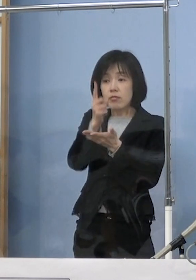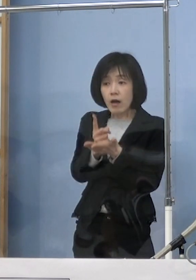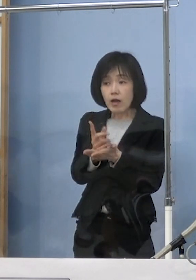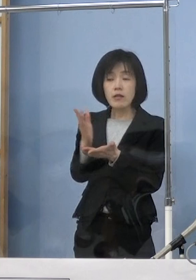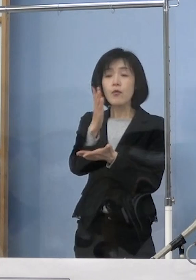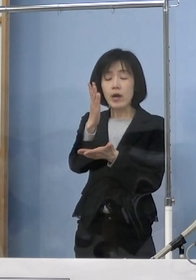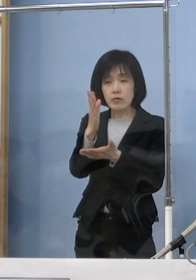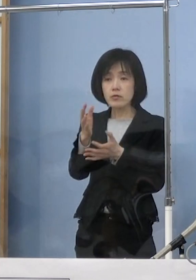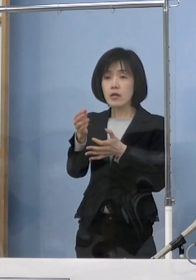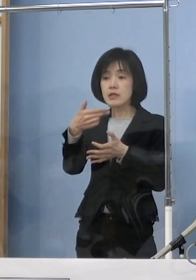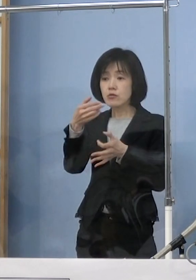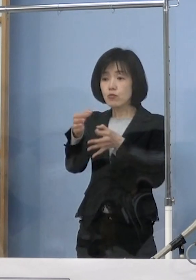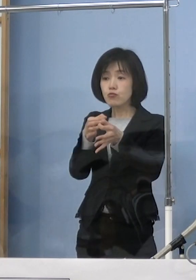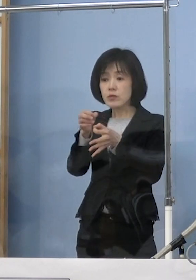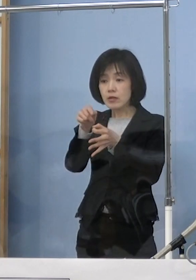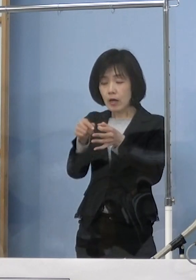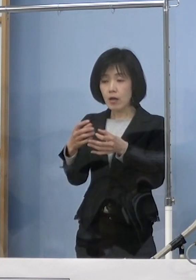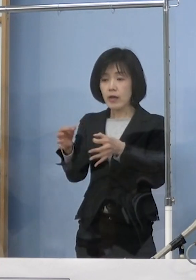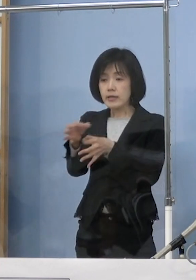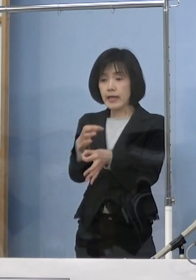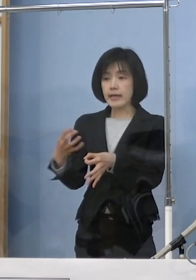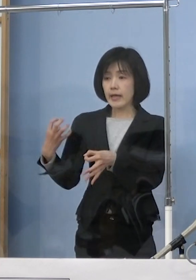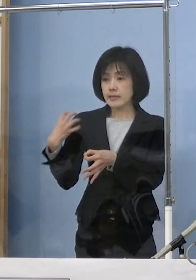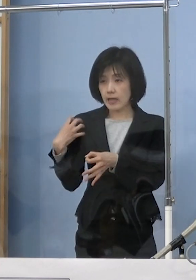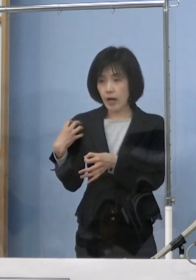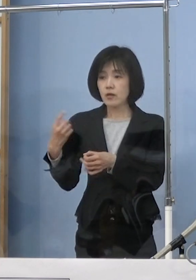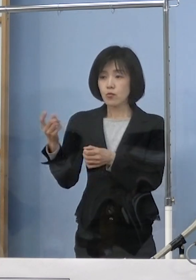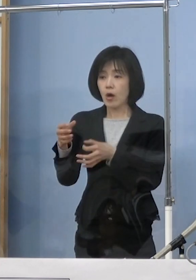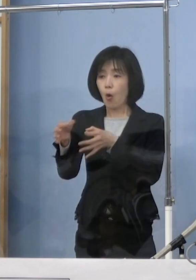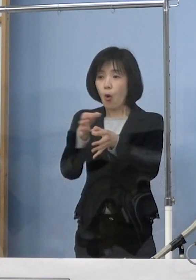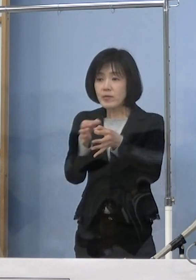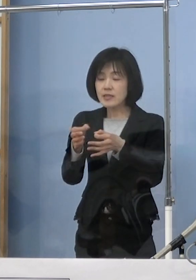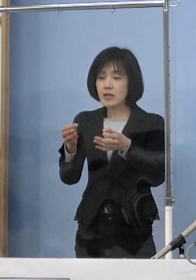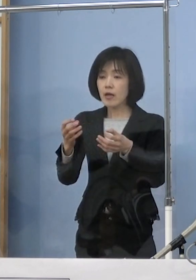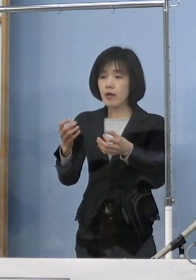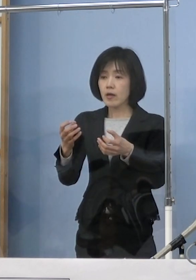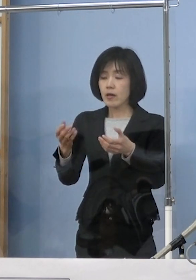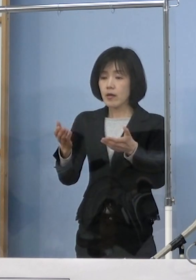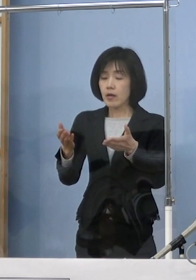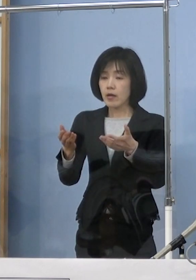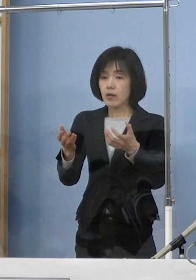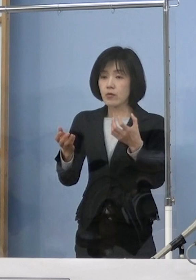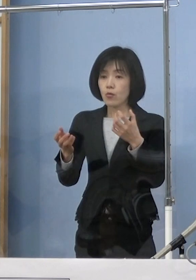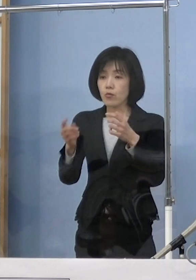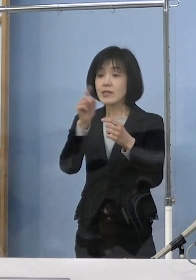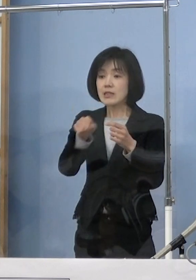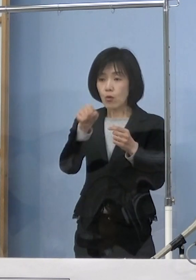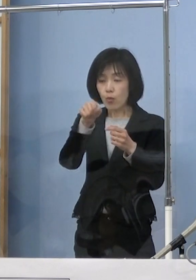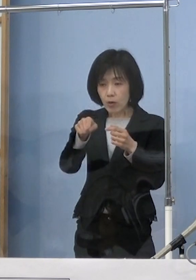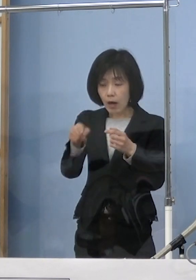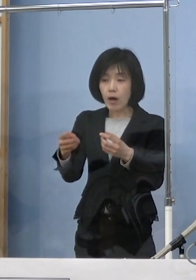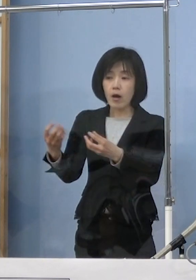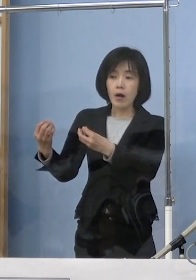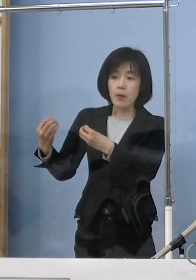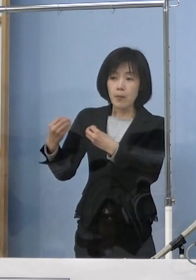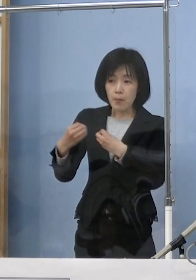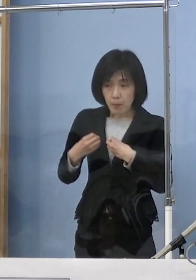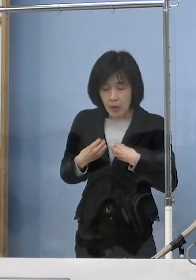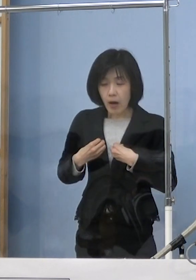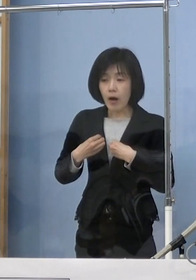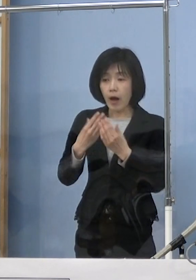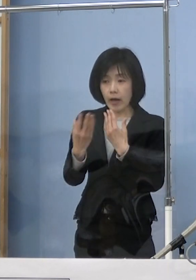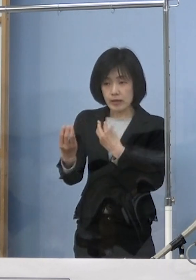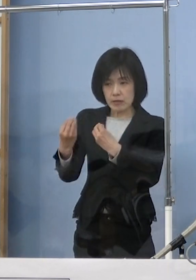店の例えば経営者の方であるとかお店の方、この方が陽性になったという事実を申し上げ